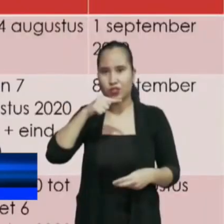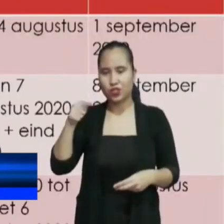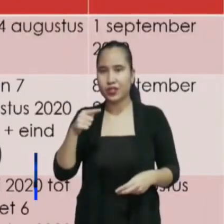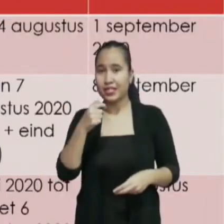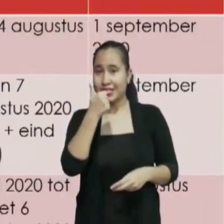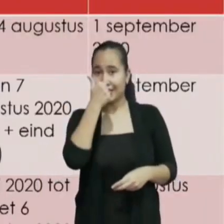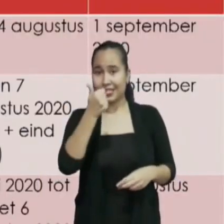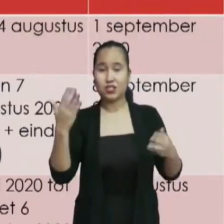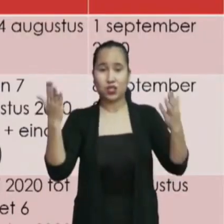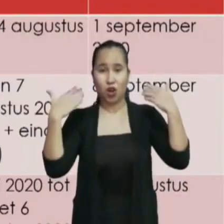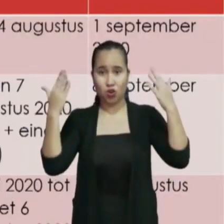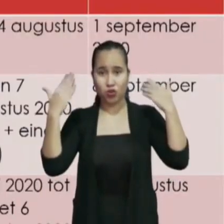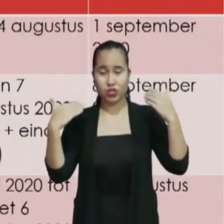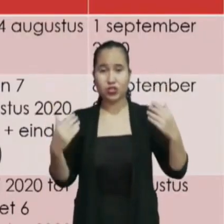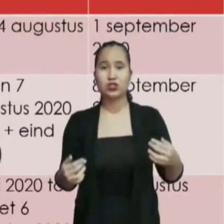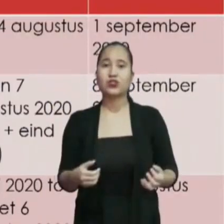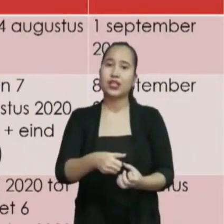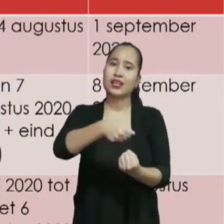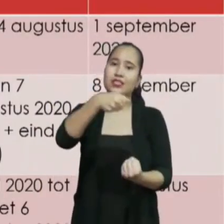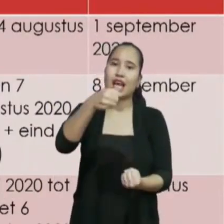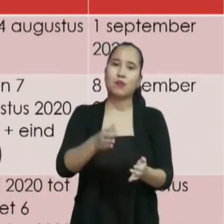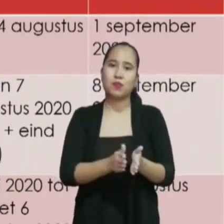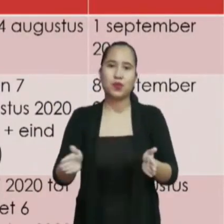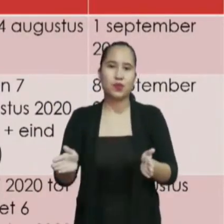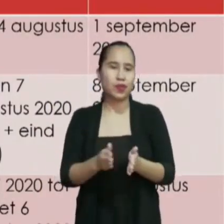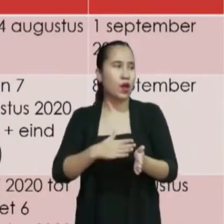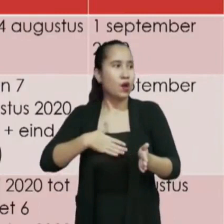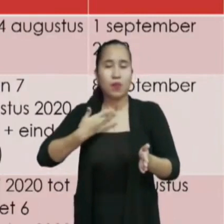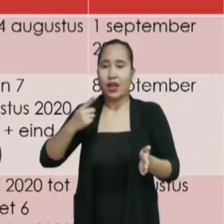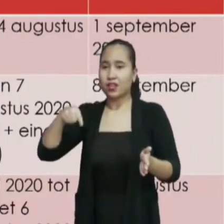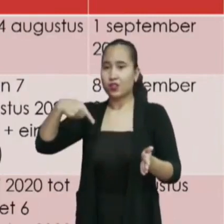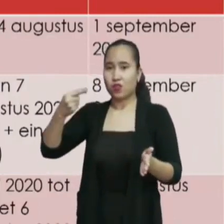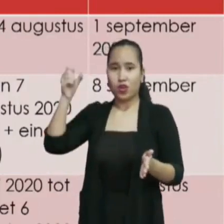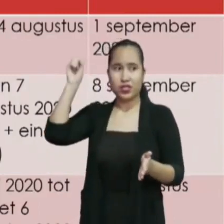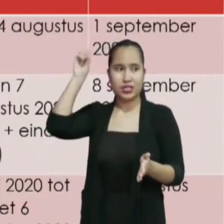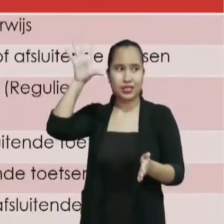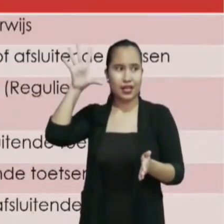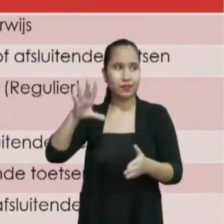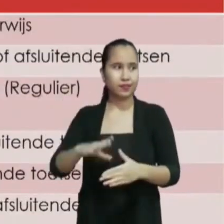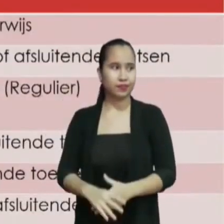augustus. Mag ik de volgende slide? Mag ik de volgende slide?